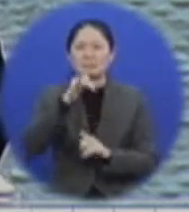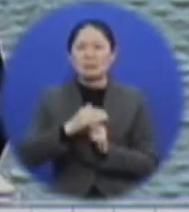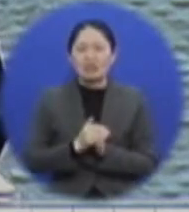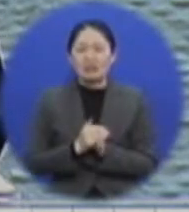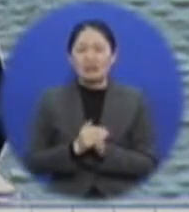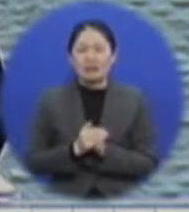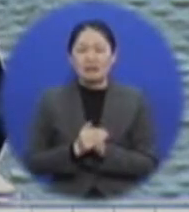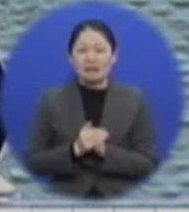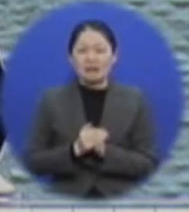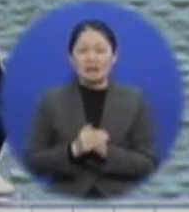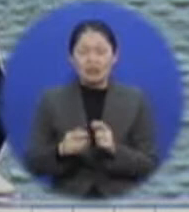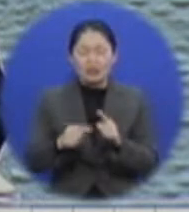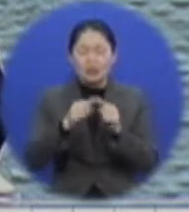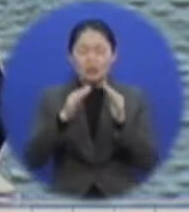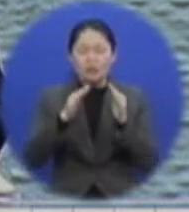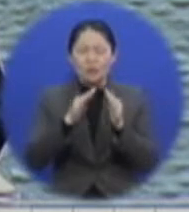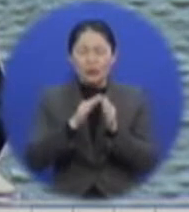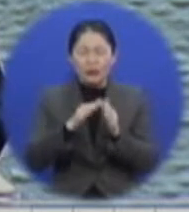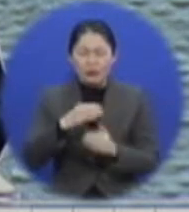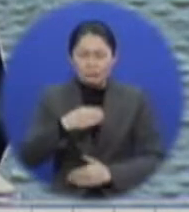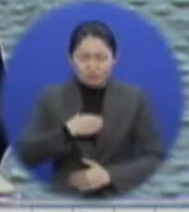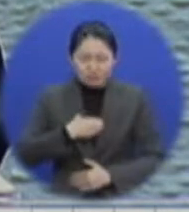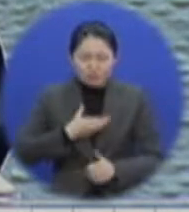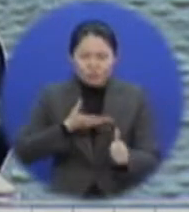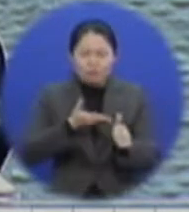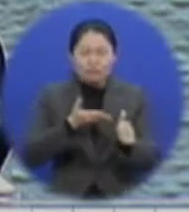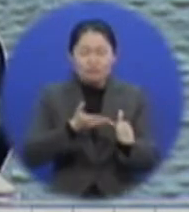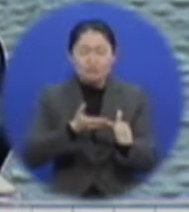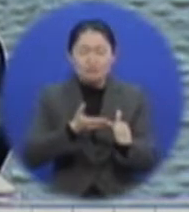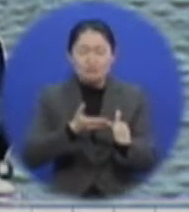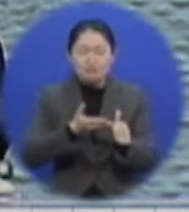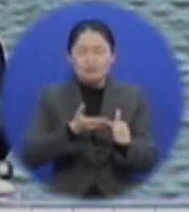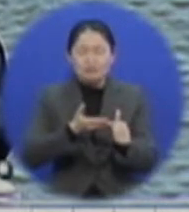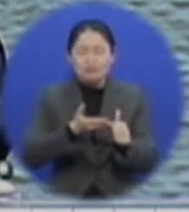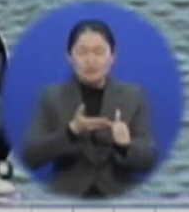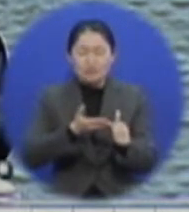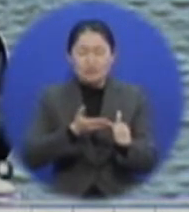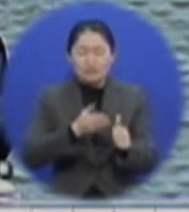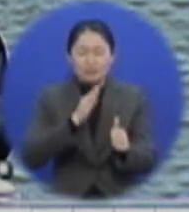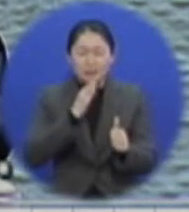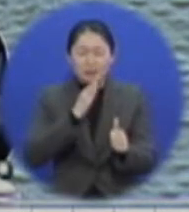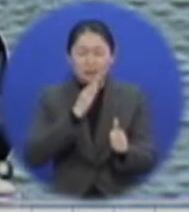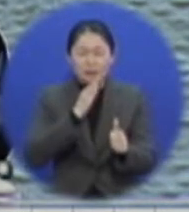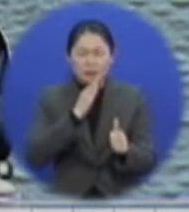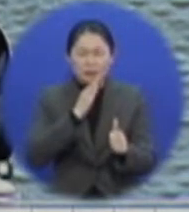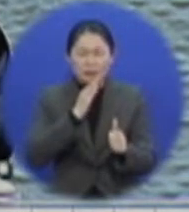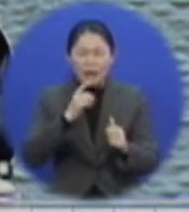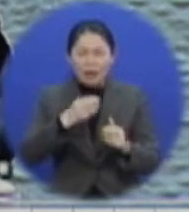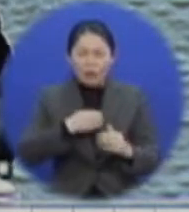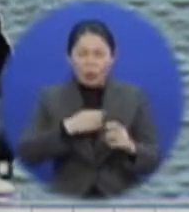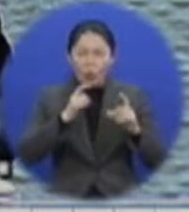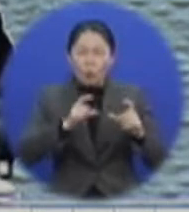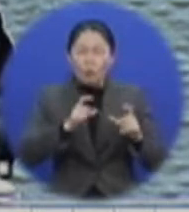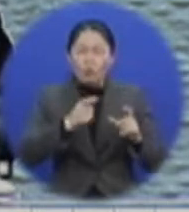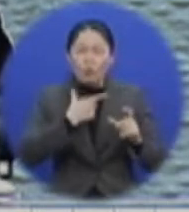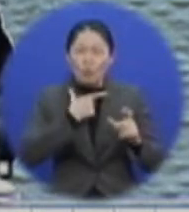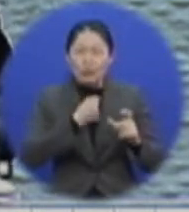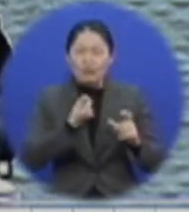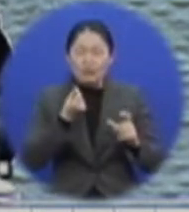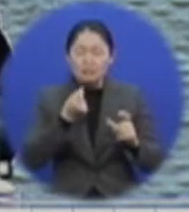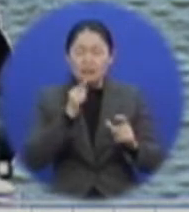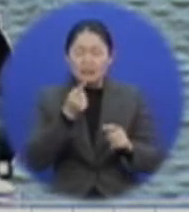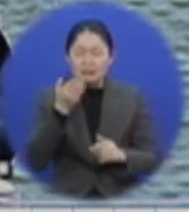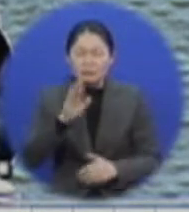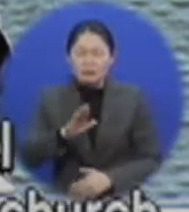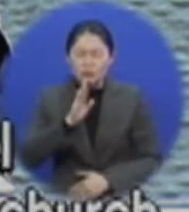교회 경종을 울린 려고 하는 뜻은 충분히 이해가 되지만 정말 무서운 말입니다 왜냐하면 사실이 아니기 때문에